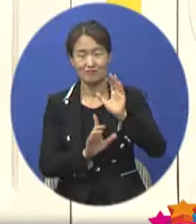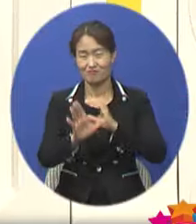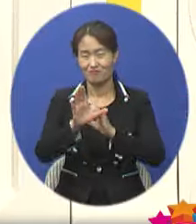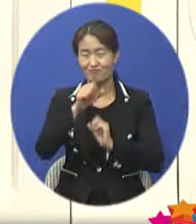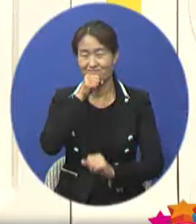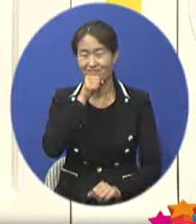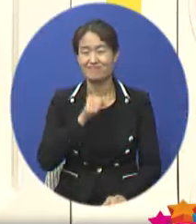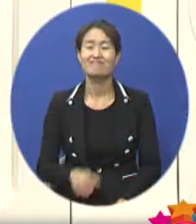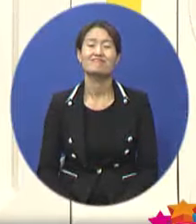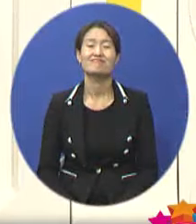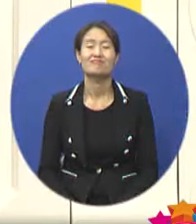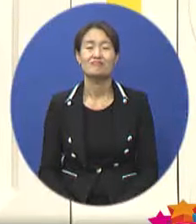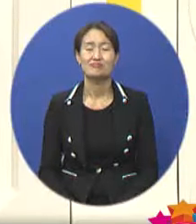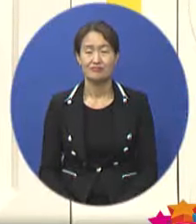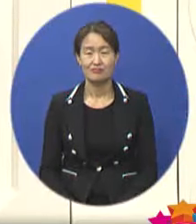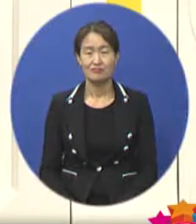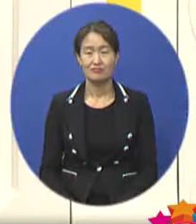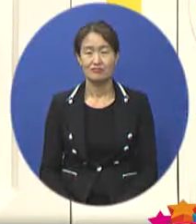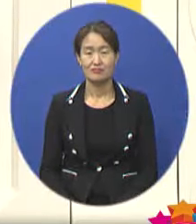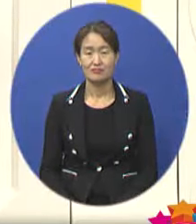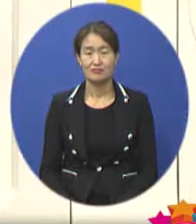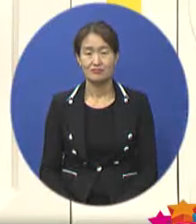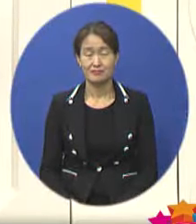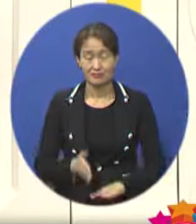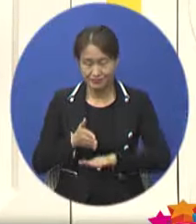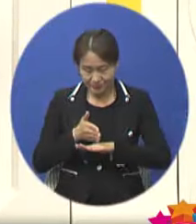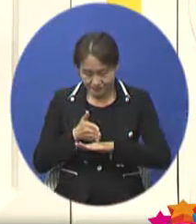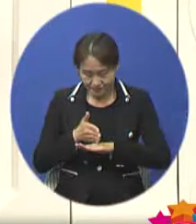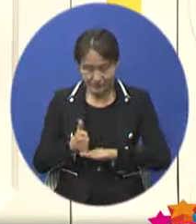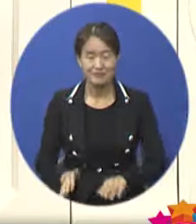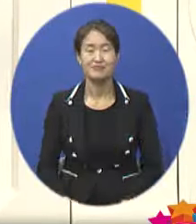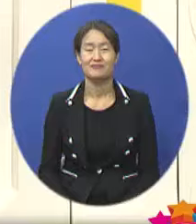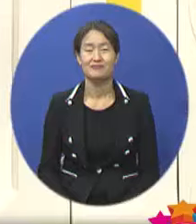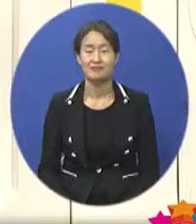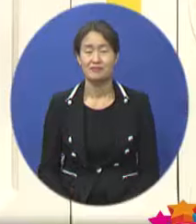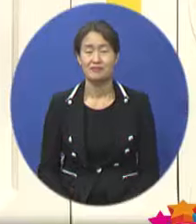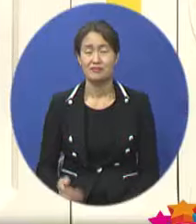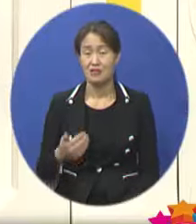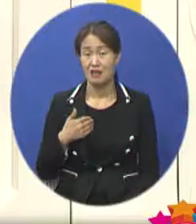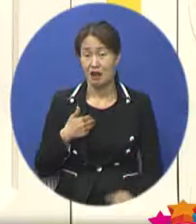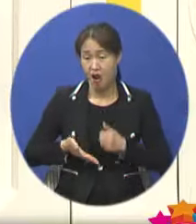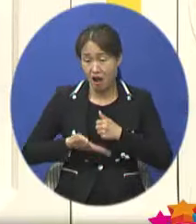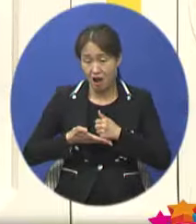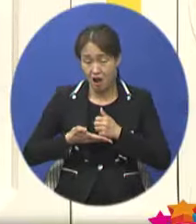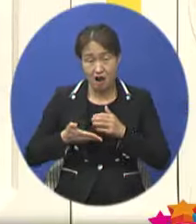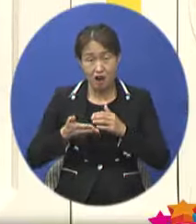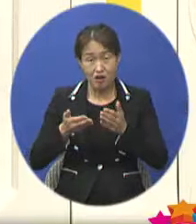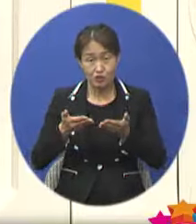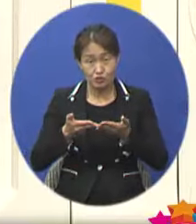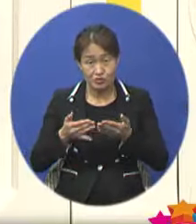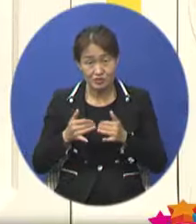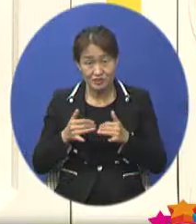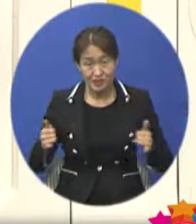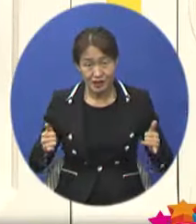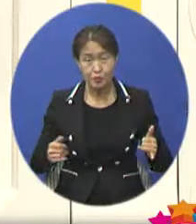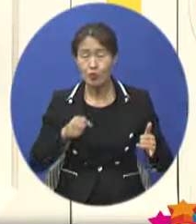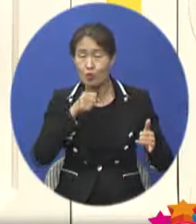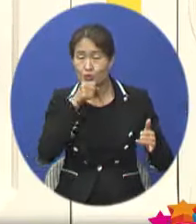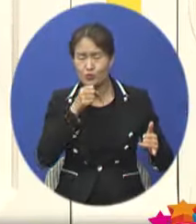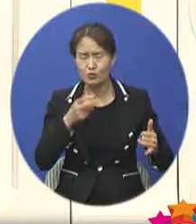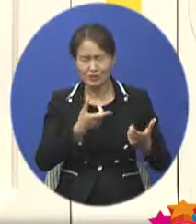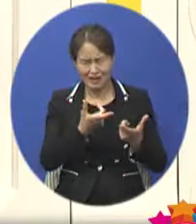보너스 10점. 보너스 10점. 네, 감사합니다. 자, 나를 네. 칭찬하는 사람 치고 네. 점수고 또